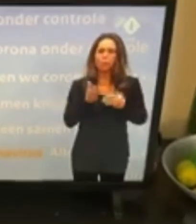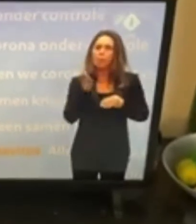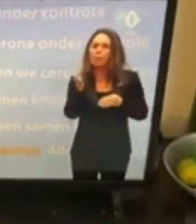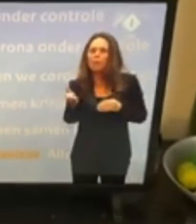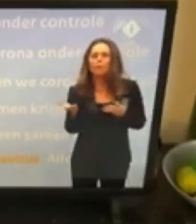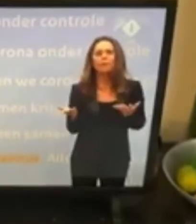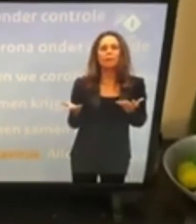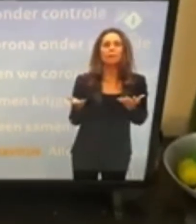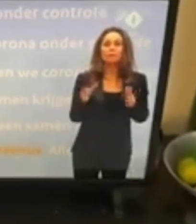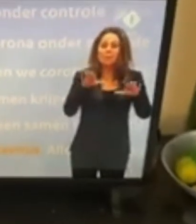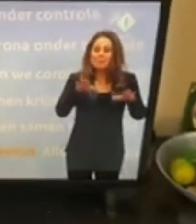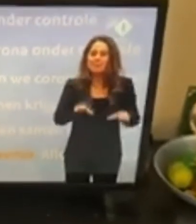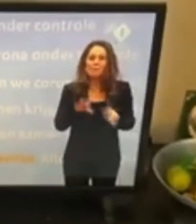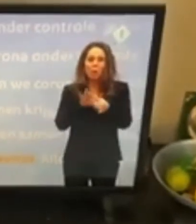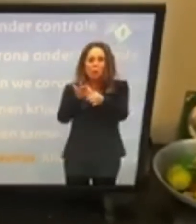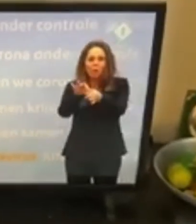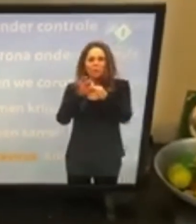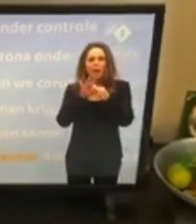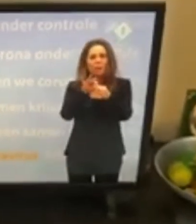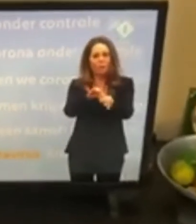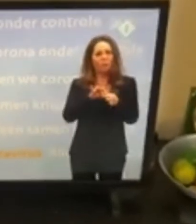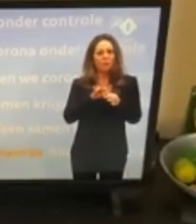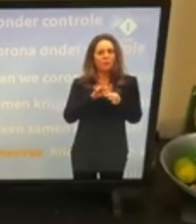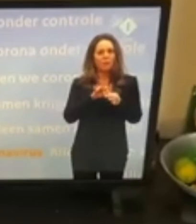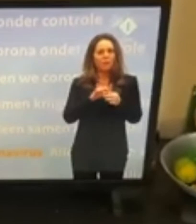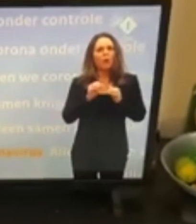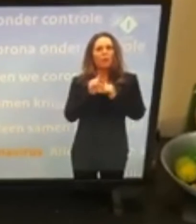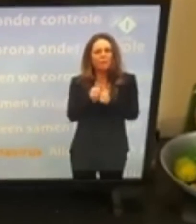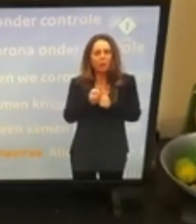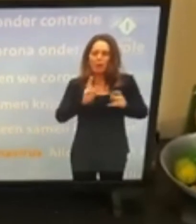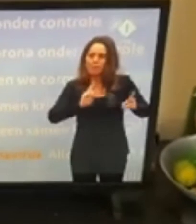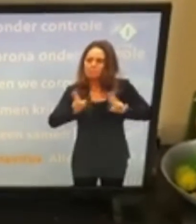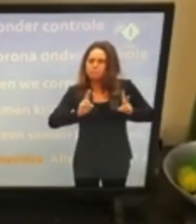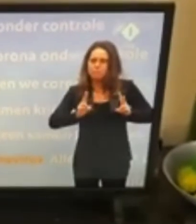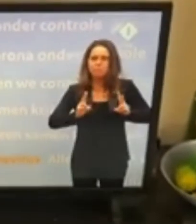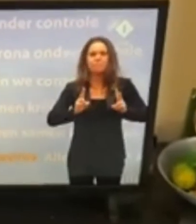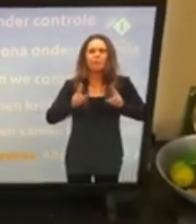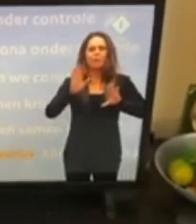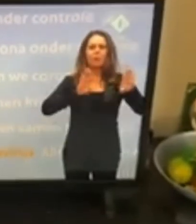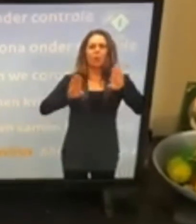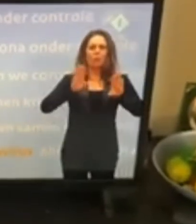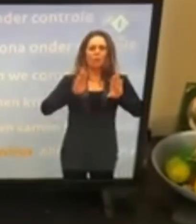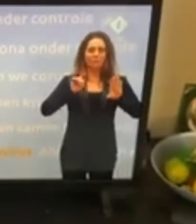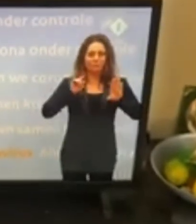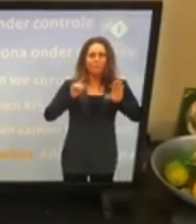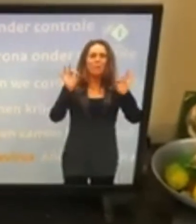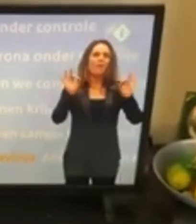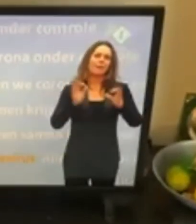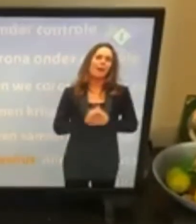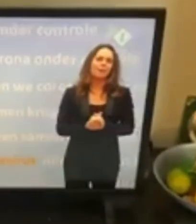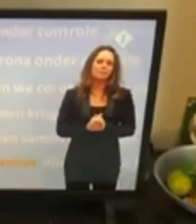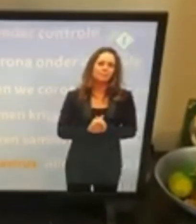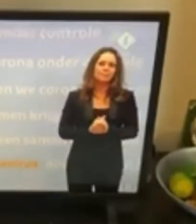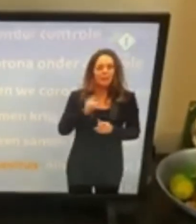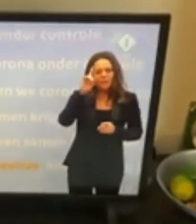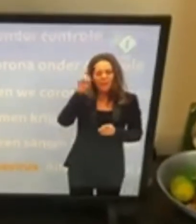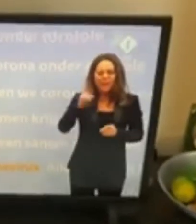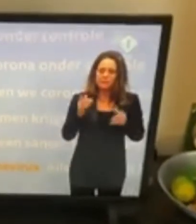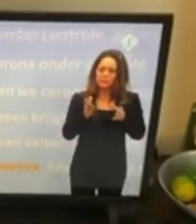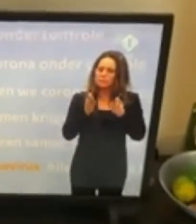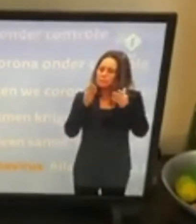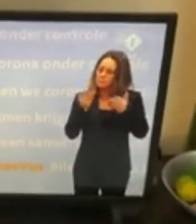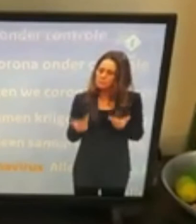om daarmee besmettingen te voorkomen, want dat is en blijft de essentie. We weten namelijk dat bezoek thuis